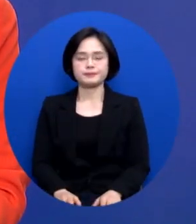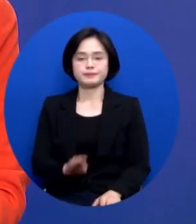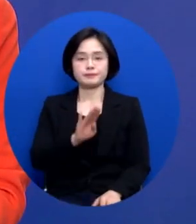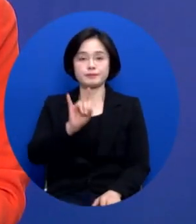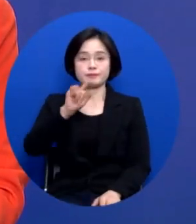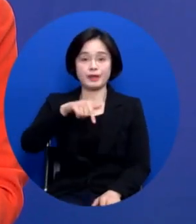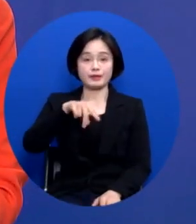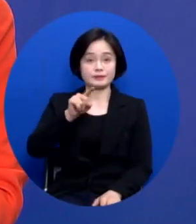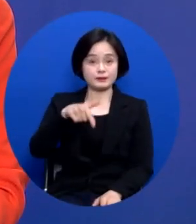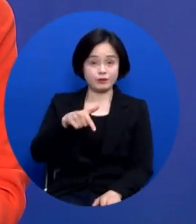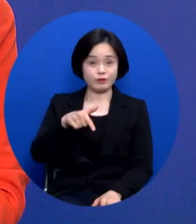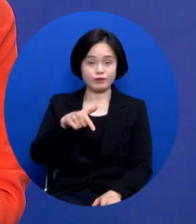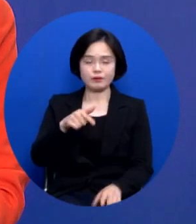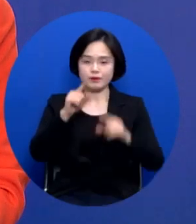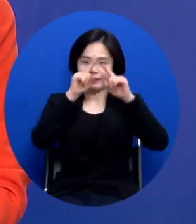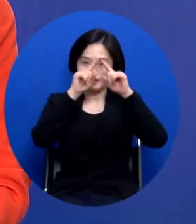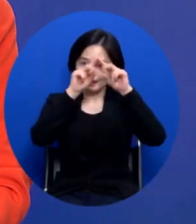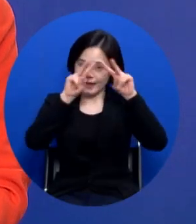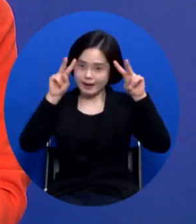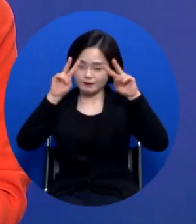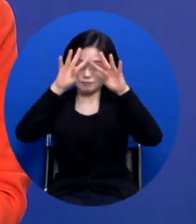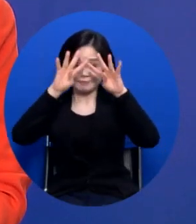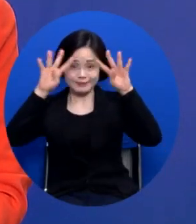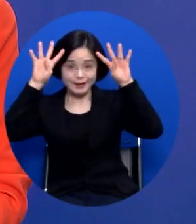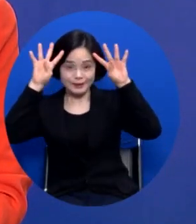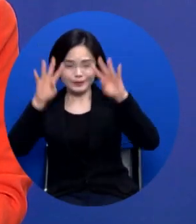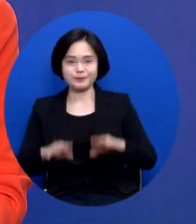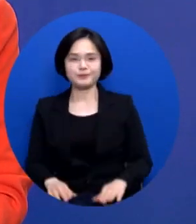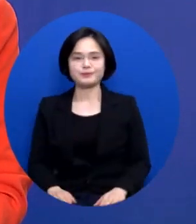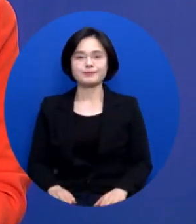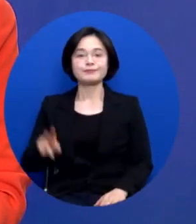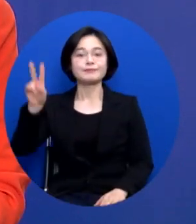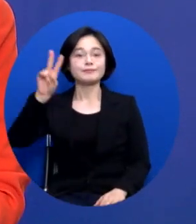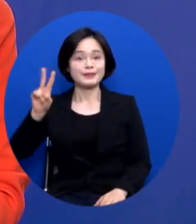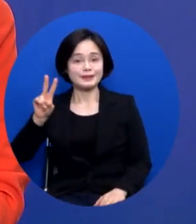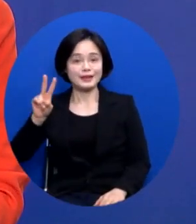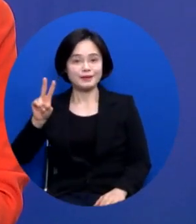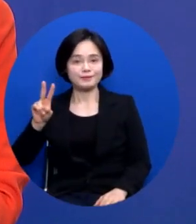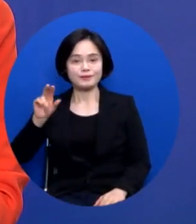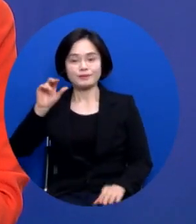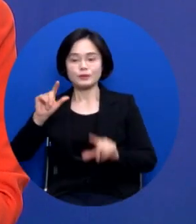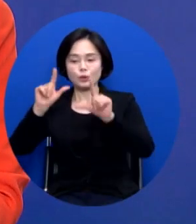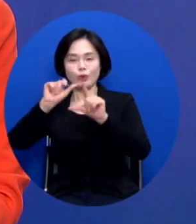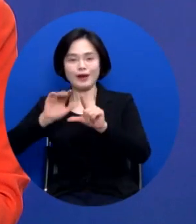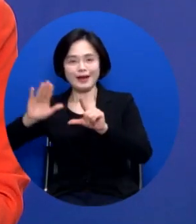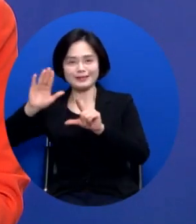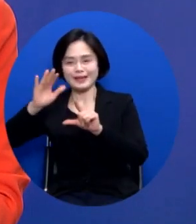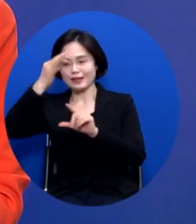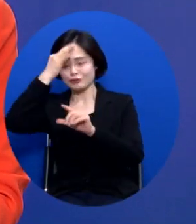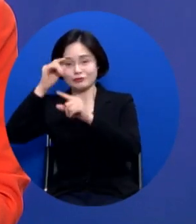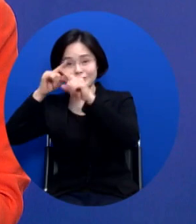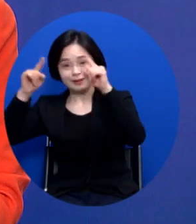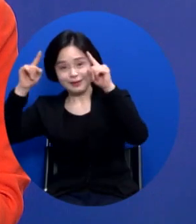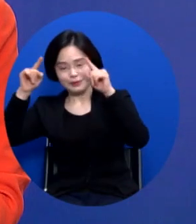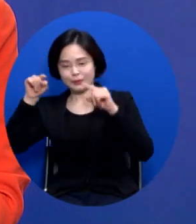백석대학교와 백석문화대학교가 베트남 동아시아 기술대학교와 학생교류 협력을 강화하기로